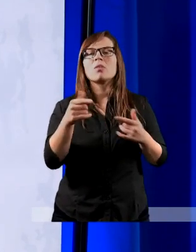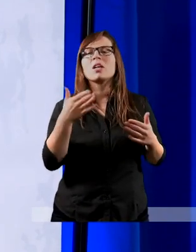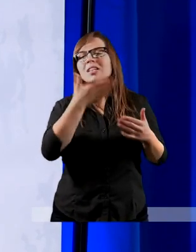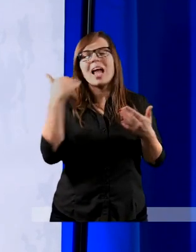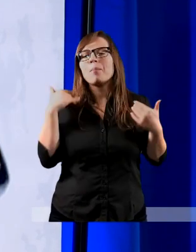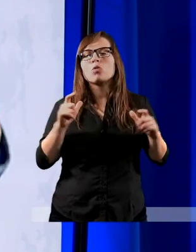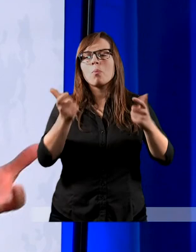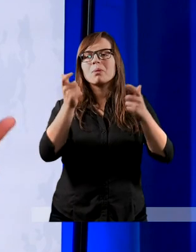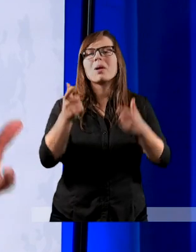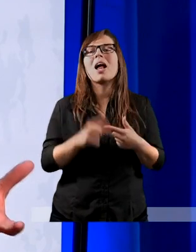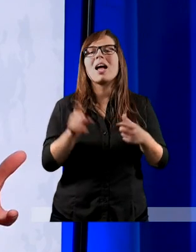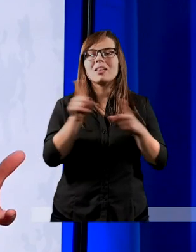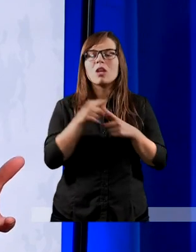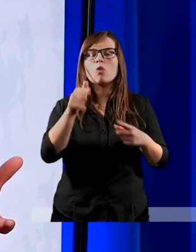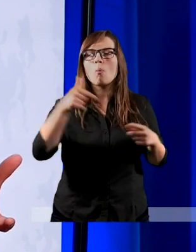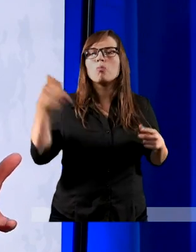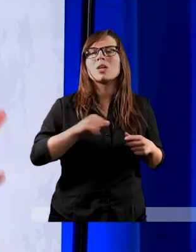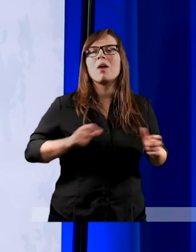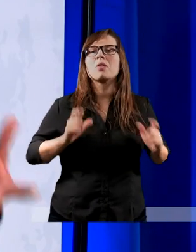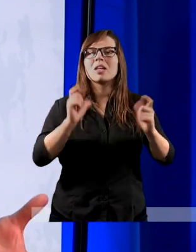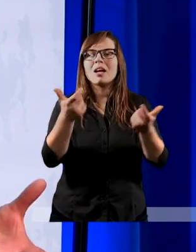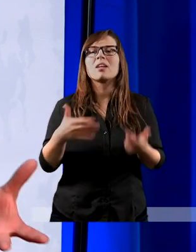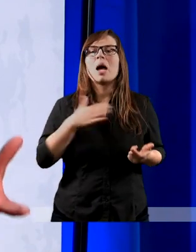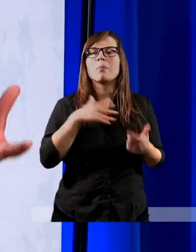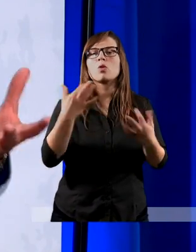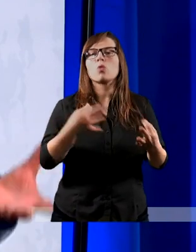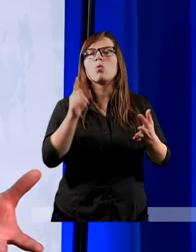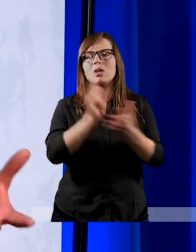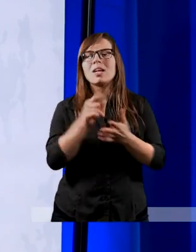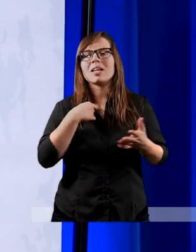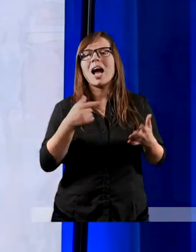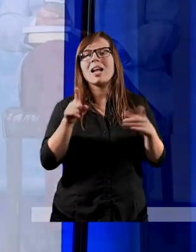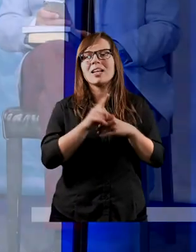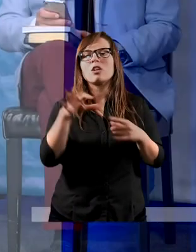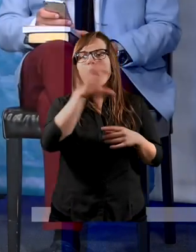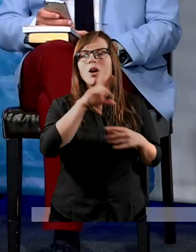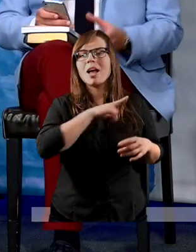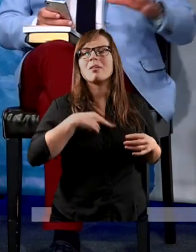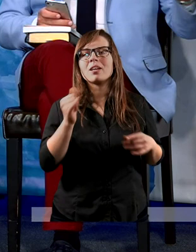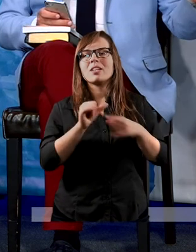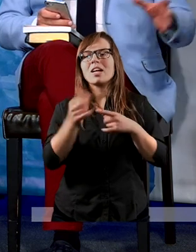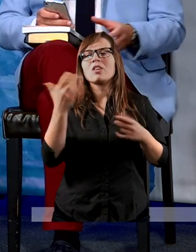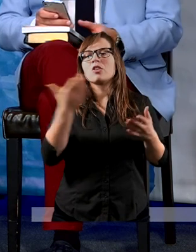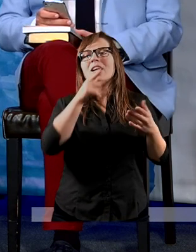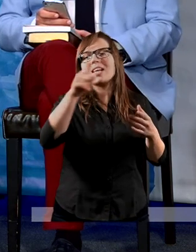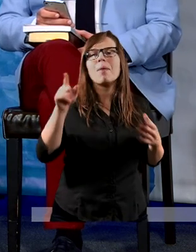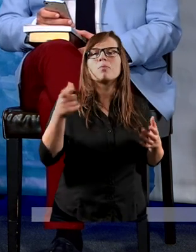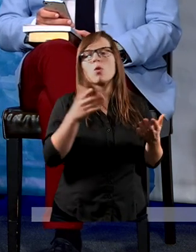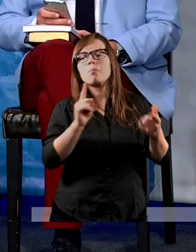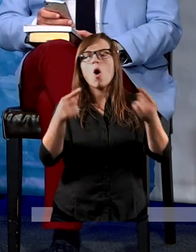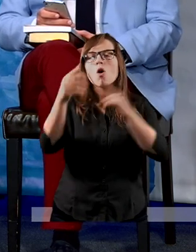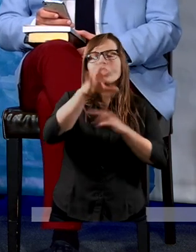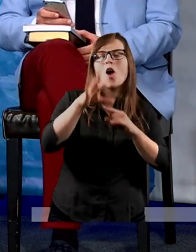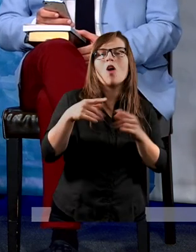nie był przypadek. Tak po prostu musiało się zdarzyć, aby był ciąg dalszy. Dlatego Jola jest z nami, ogląda nas. Nigdzie gdzieś tam z Tomaszem